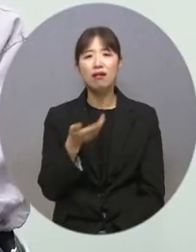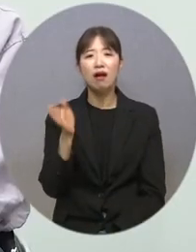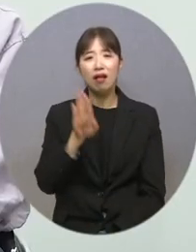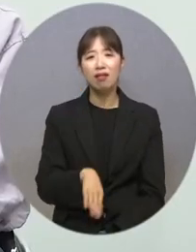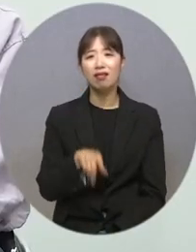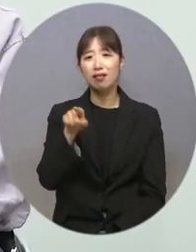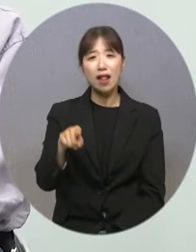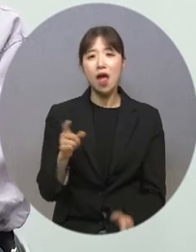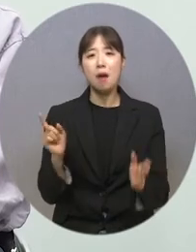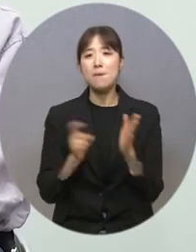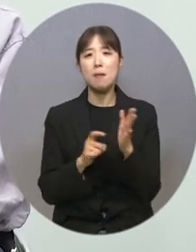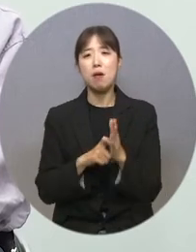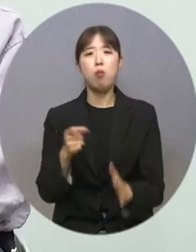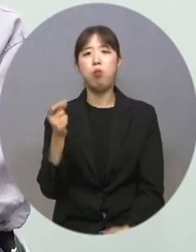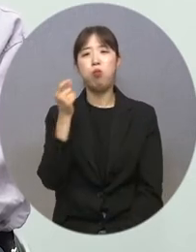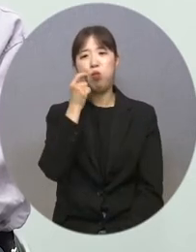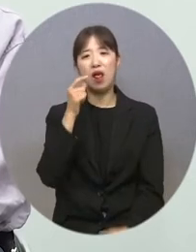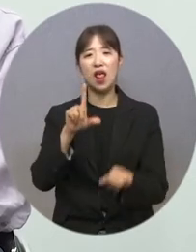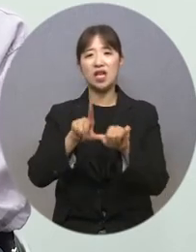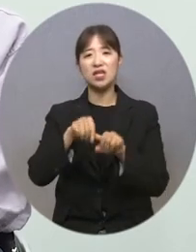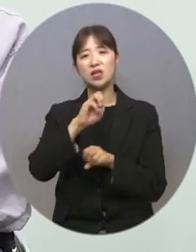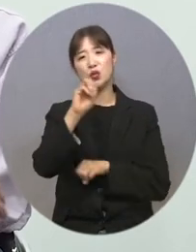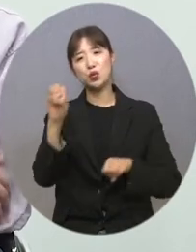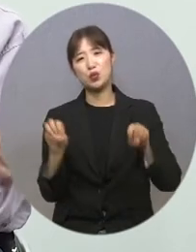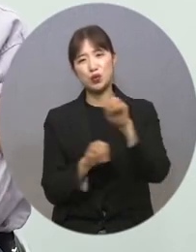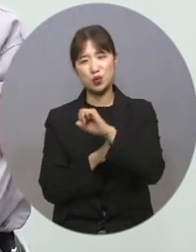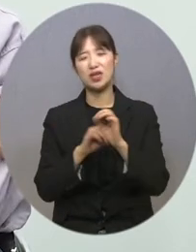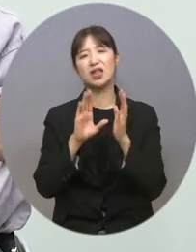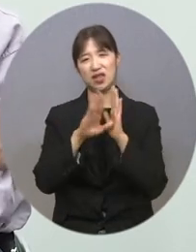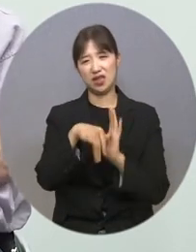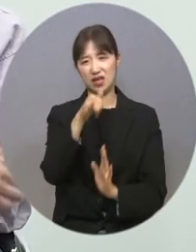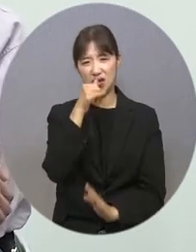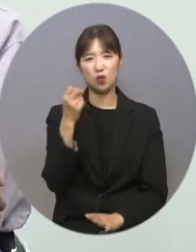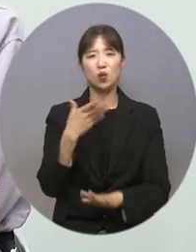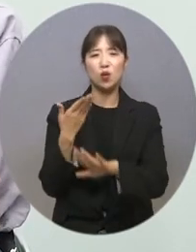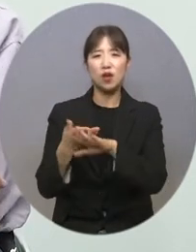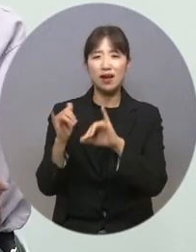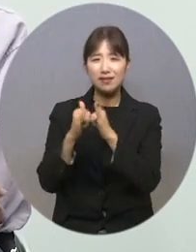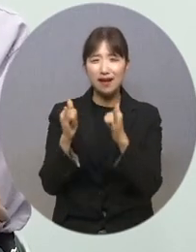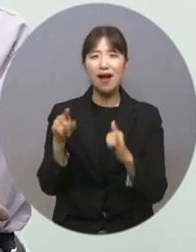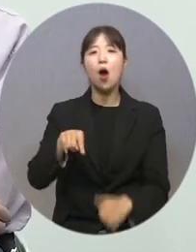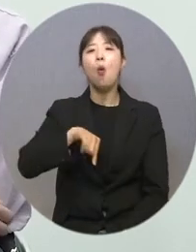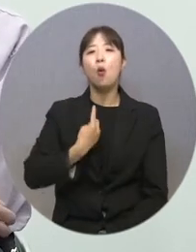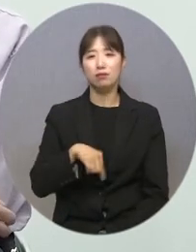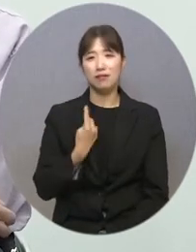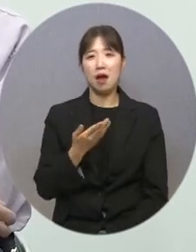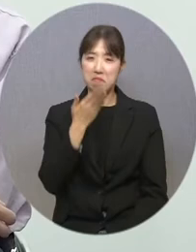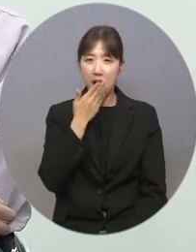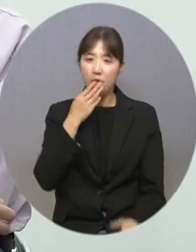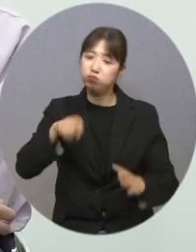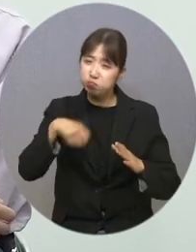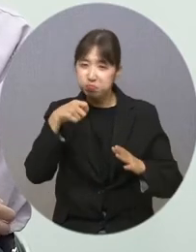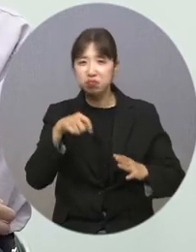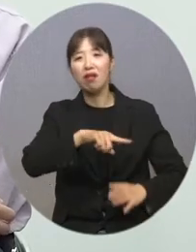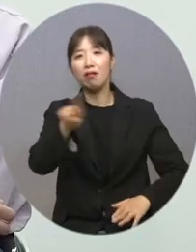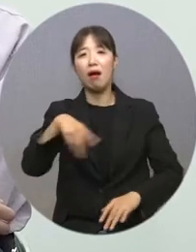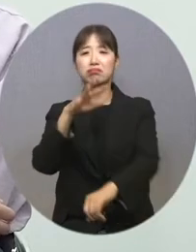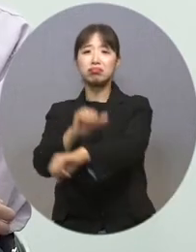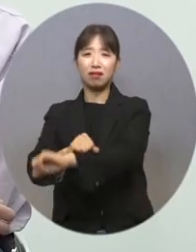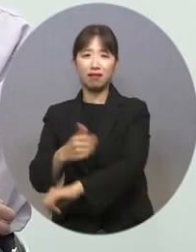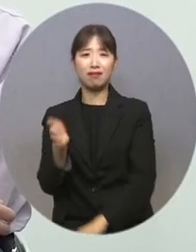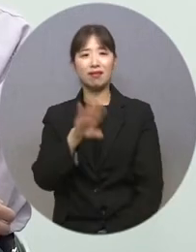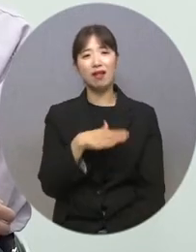역시 게 취지를 델 성을 아예 못하게 되는 그런가 받고 남들한테 홈 밥 씻 홈 바 없이 되다고 혼자 뭐 해야 줄 알았는데 이렇게